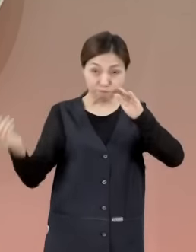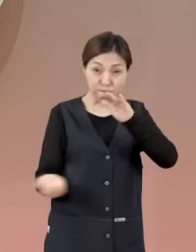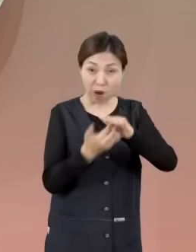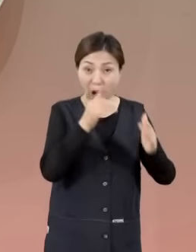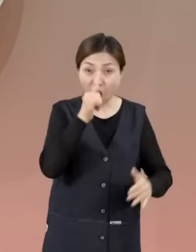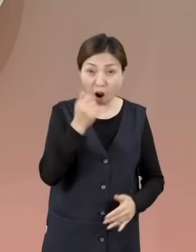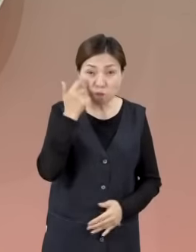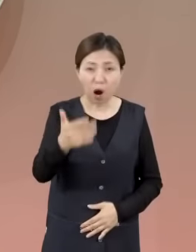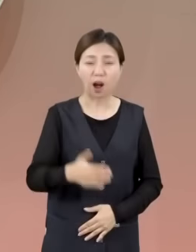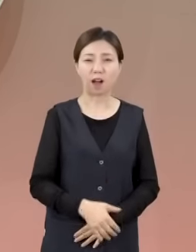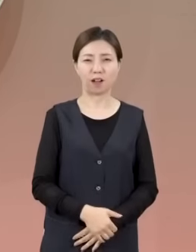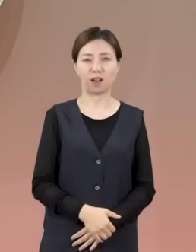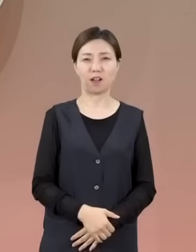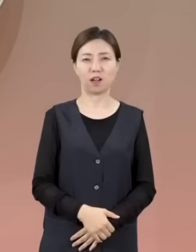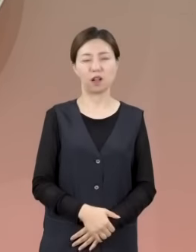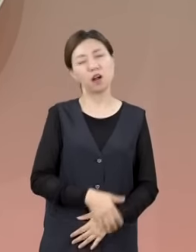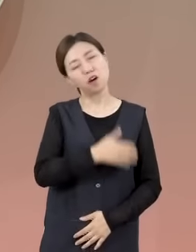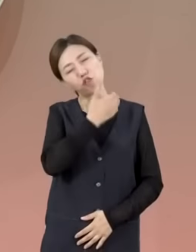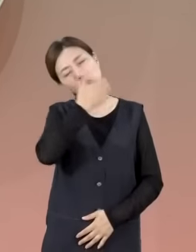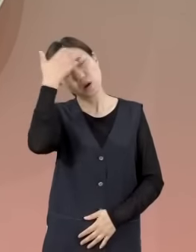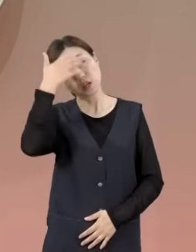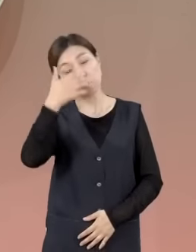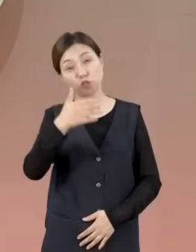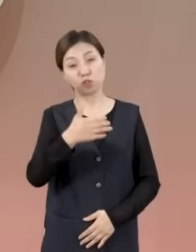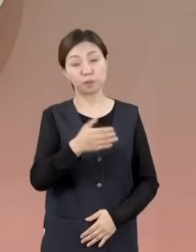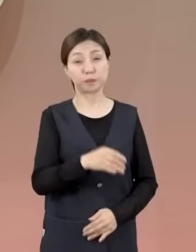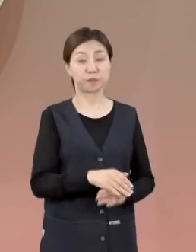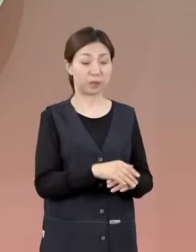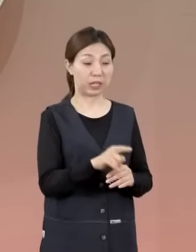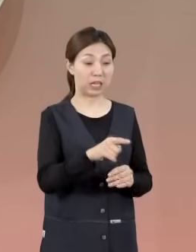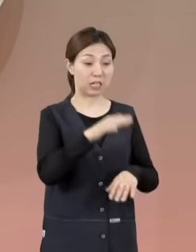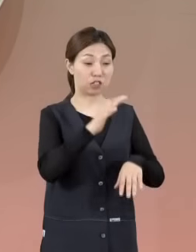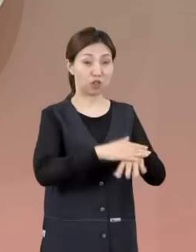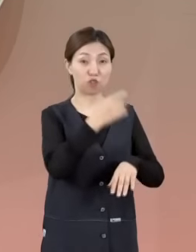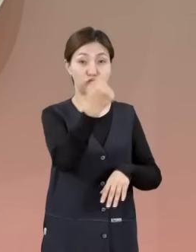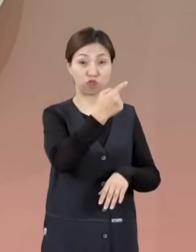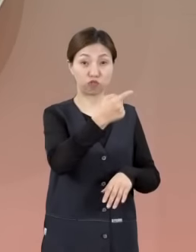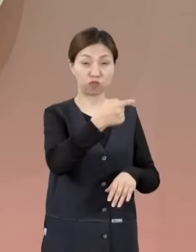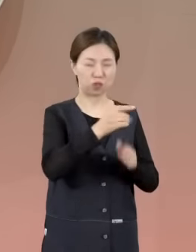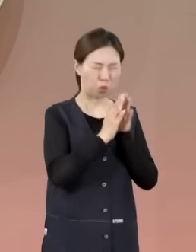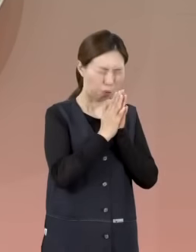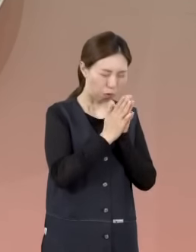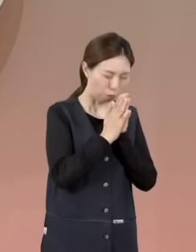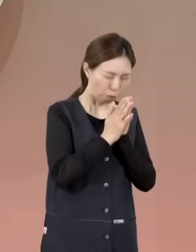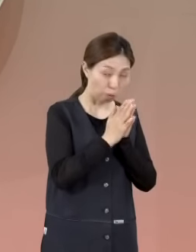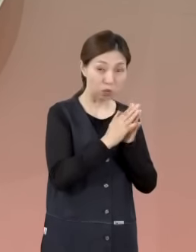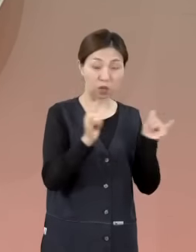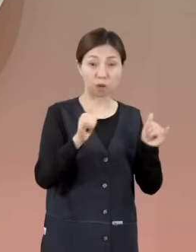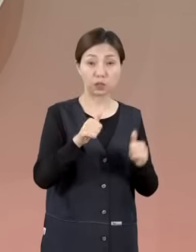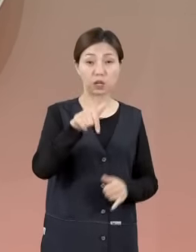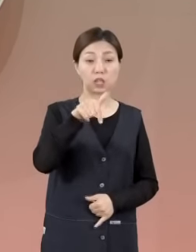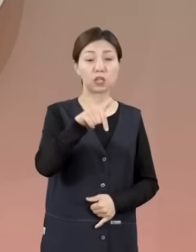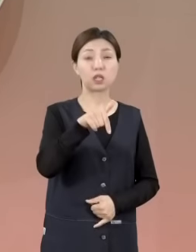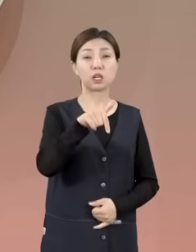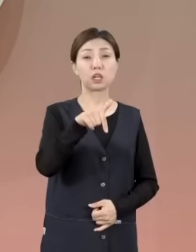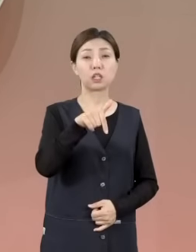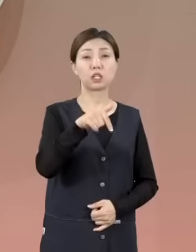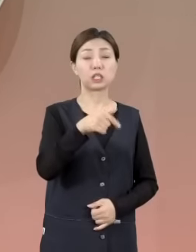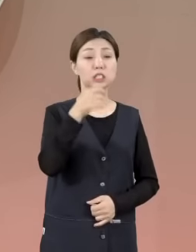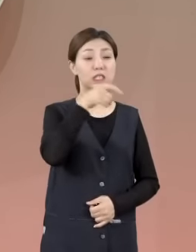기도하는 사람들은 꿈에서도 신묘장구 다라이가 되냐 금강경